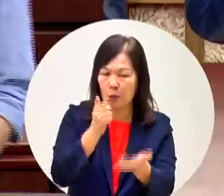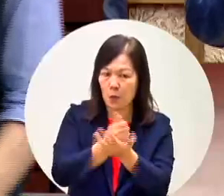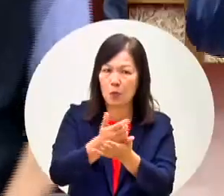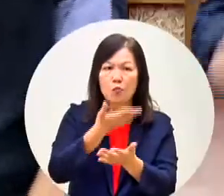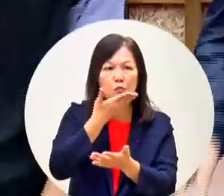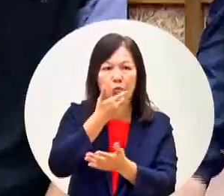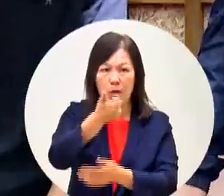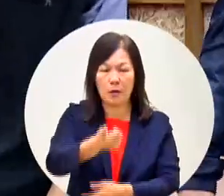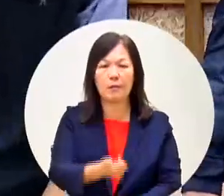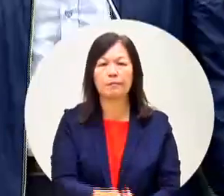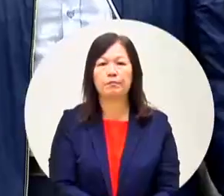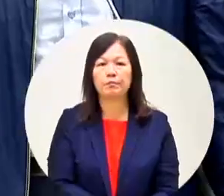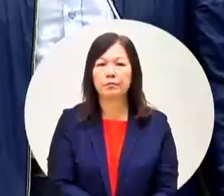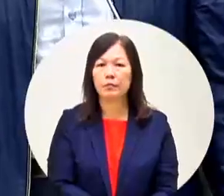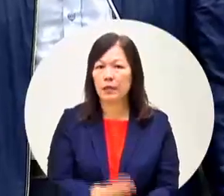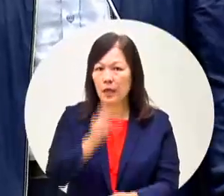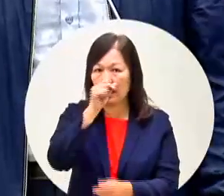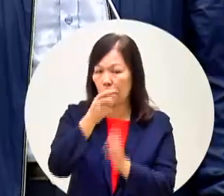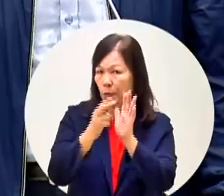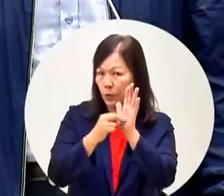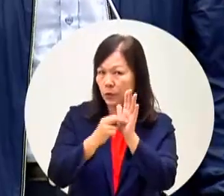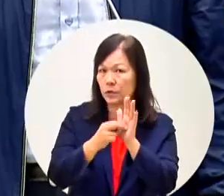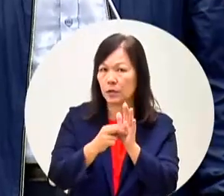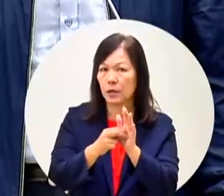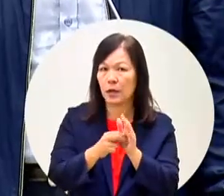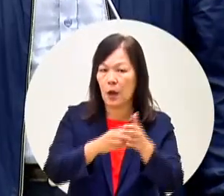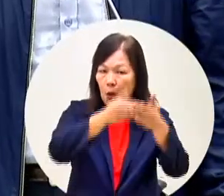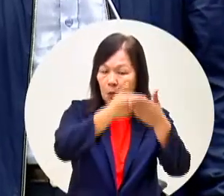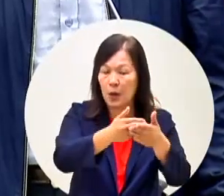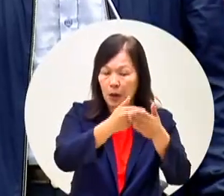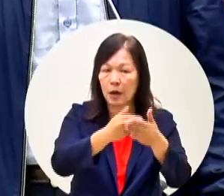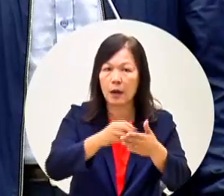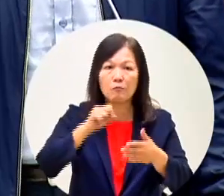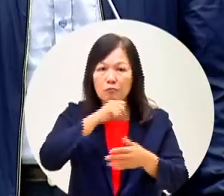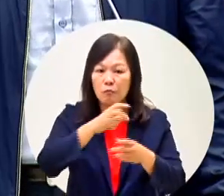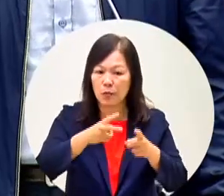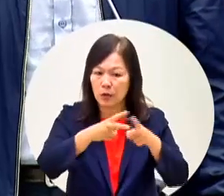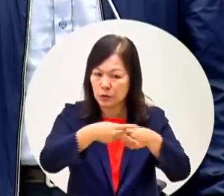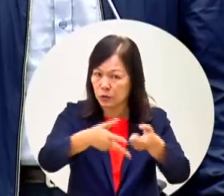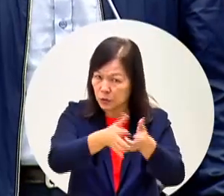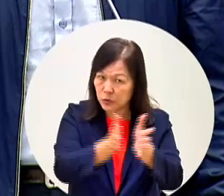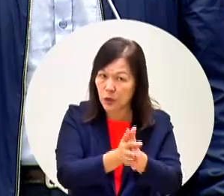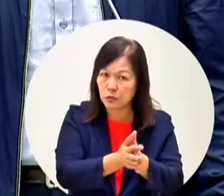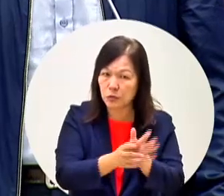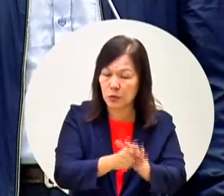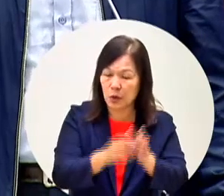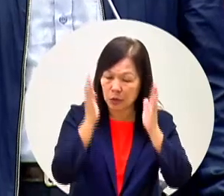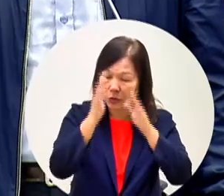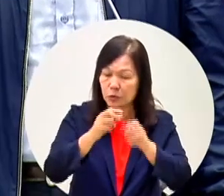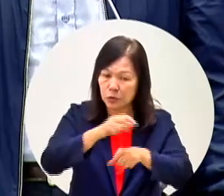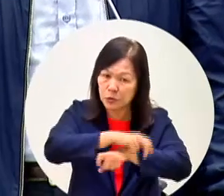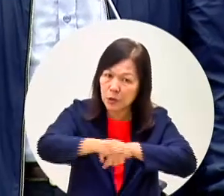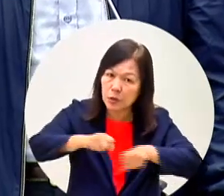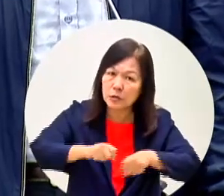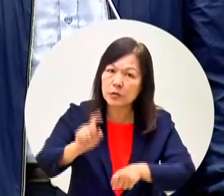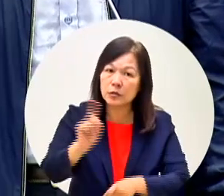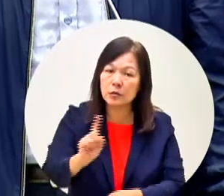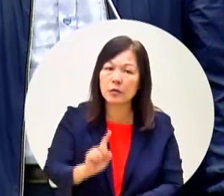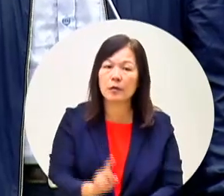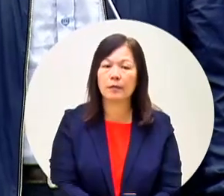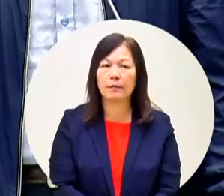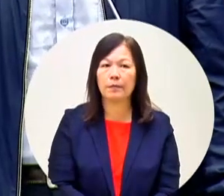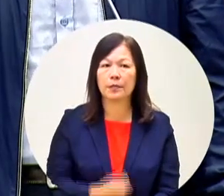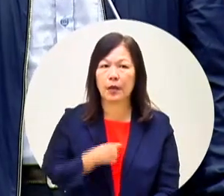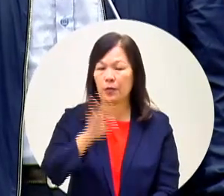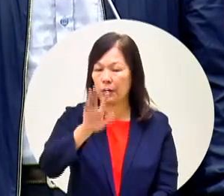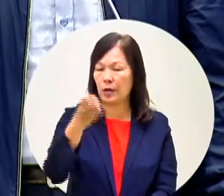岸小组什么时候能够正式的一个规划出来？ 两岸小组，因为我们有一位新的副市长还没有报到，